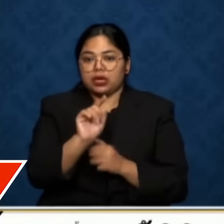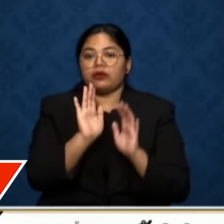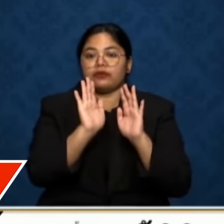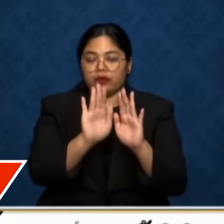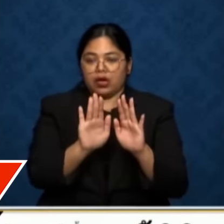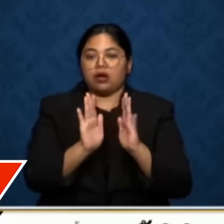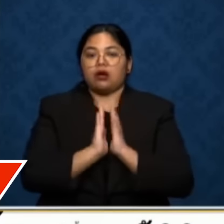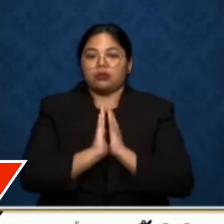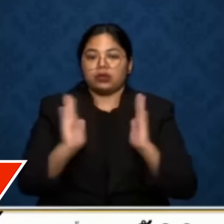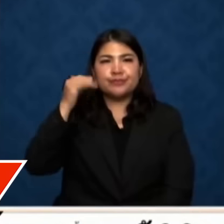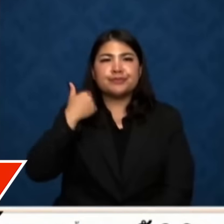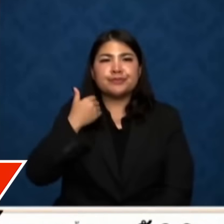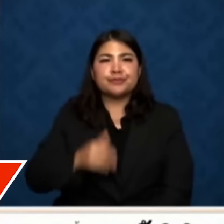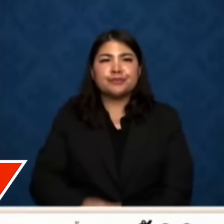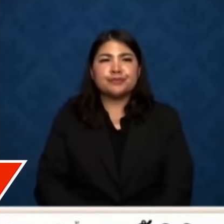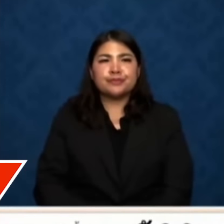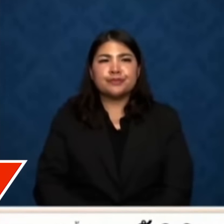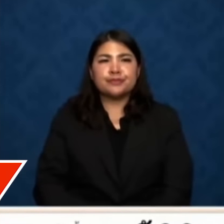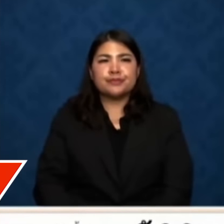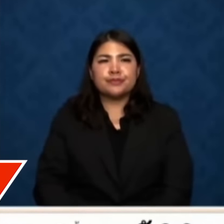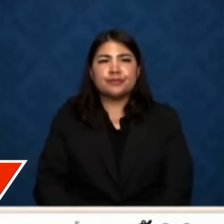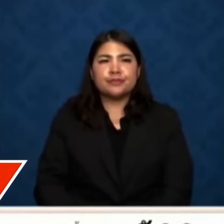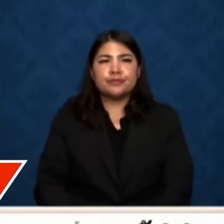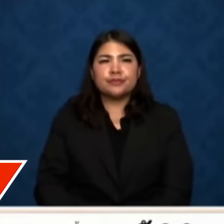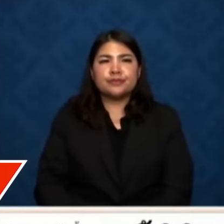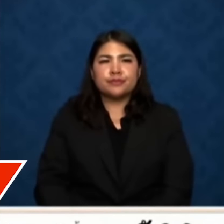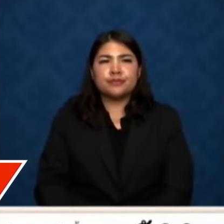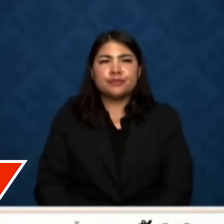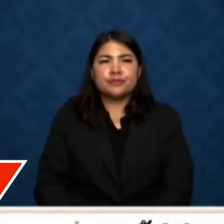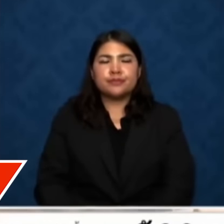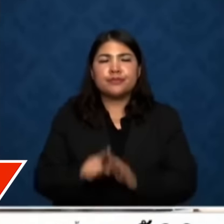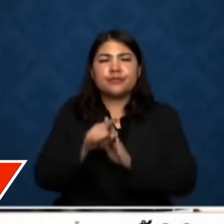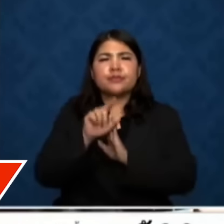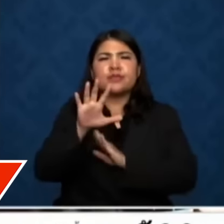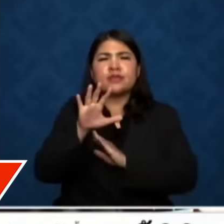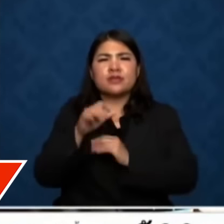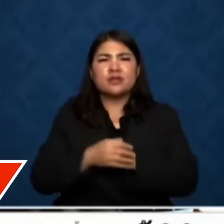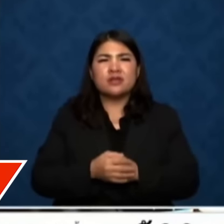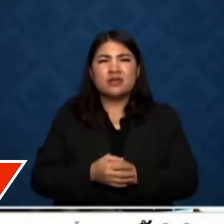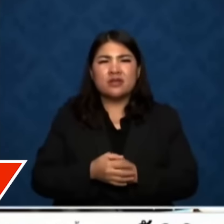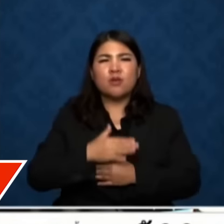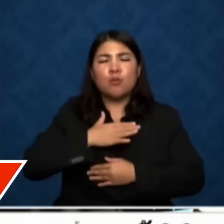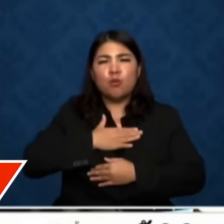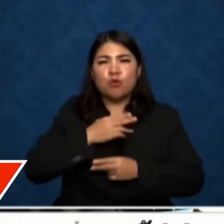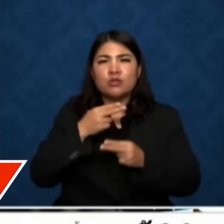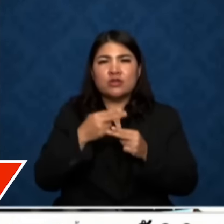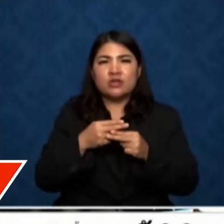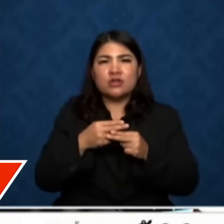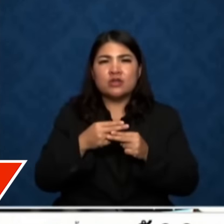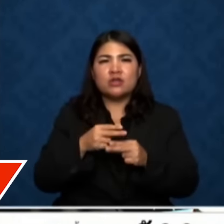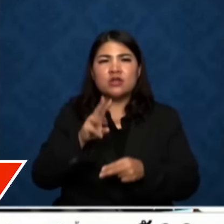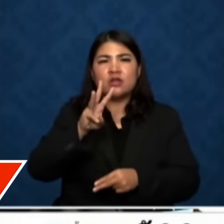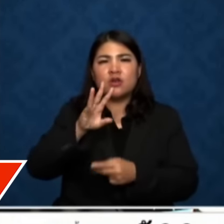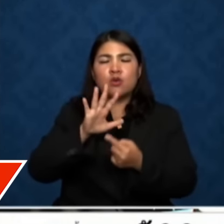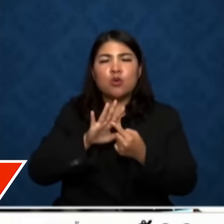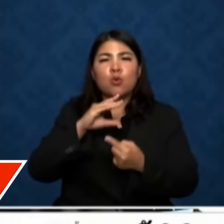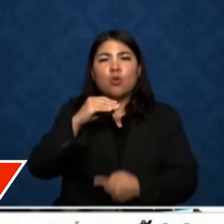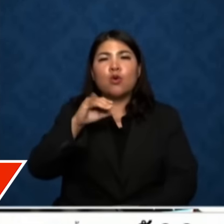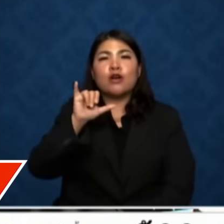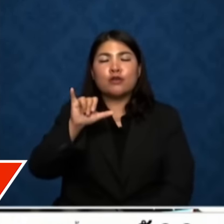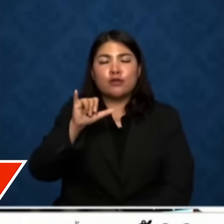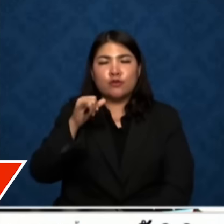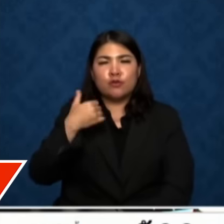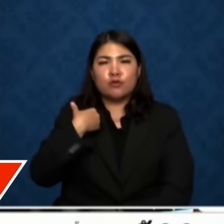ณครับ5ทีครับท่านประธาน เชิญครับเชิญครับ ท่านประธานครับผมวาโยอสรุ่งเรืองสมาชิกสภาผู้แทนราษฎรแบ